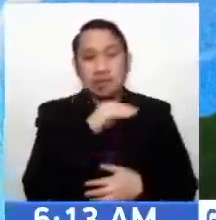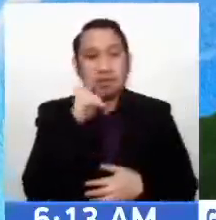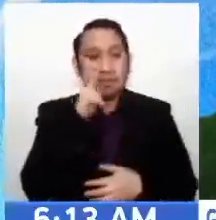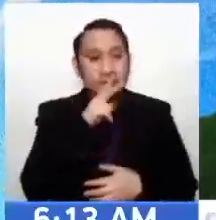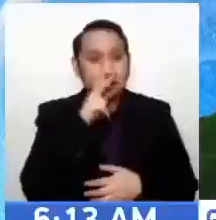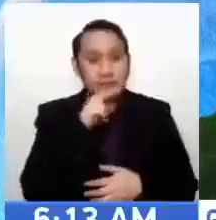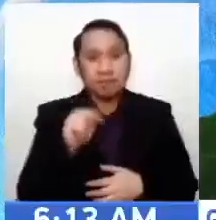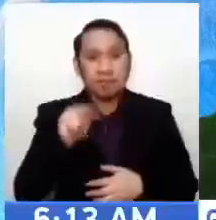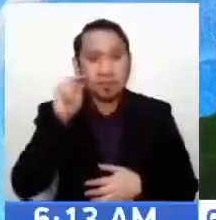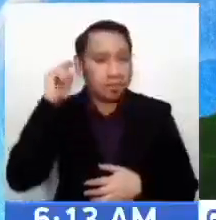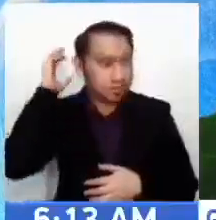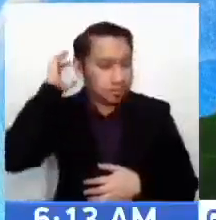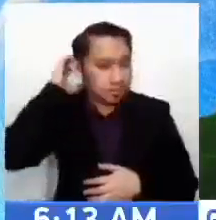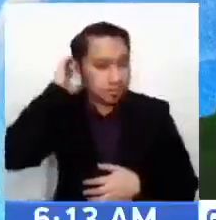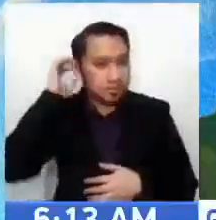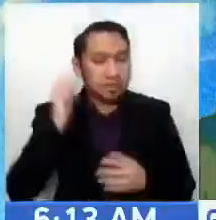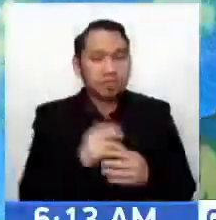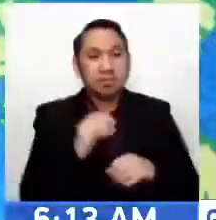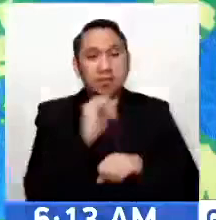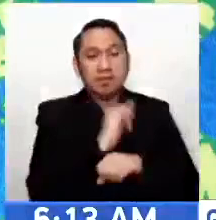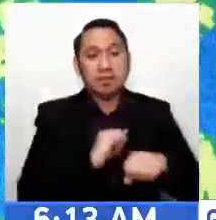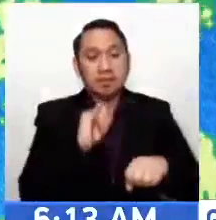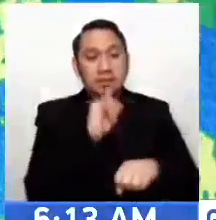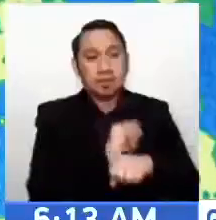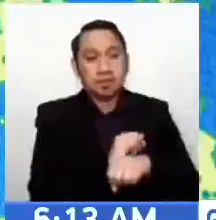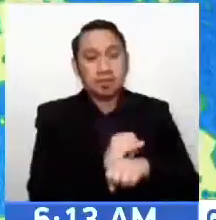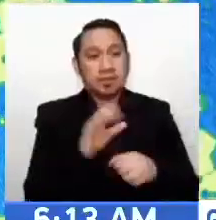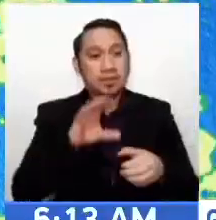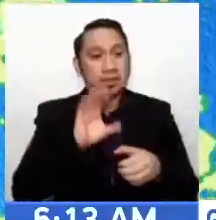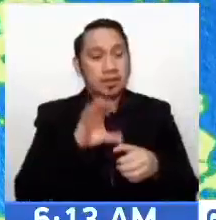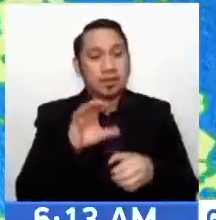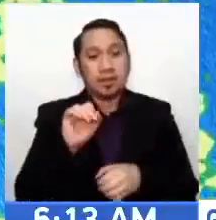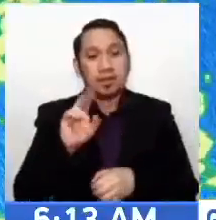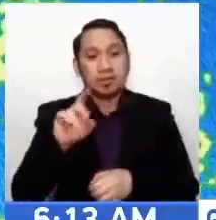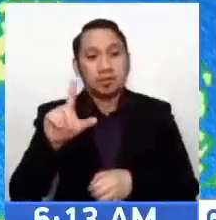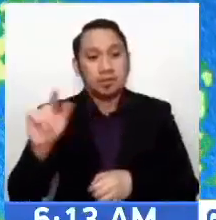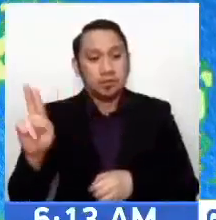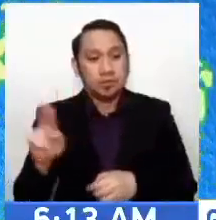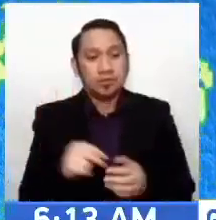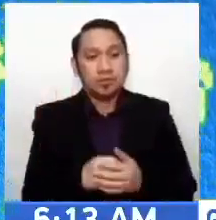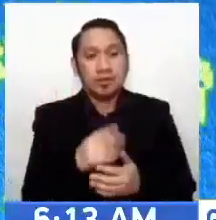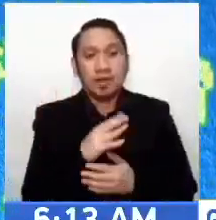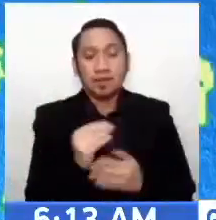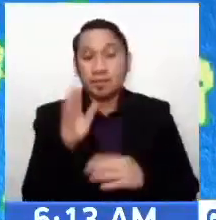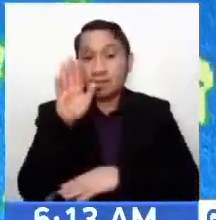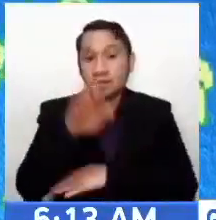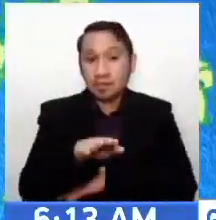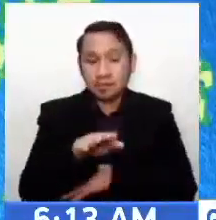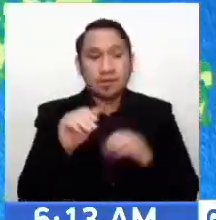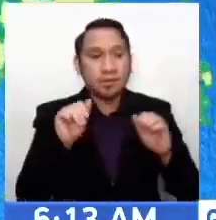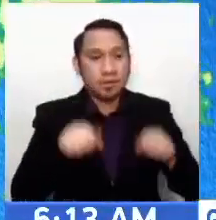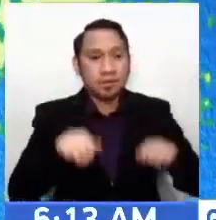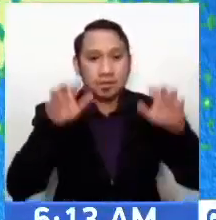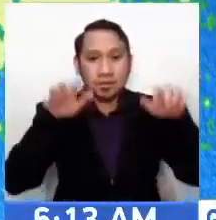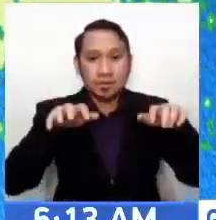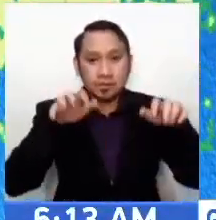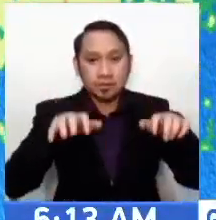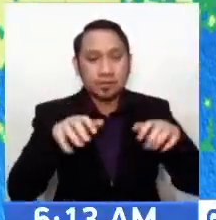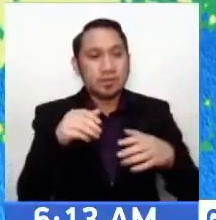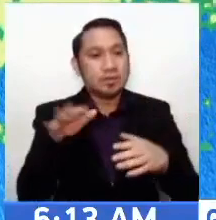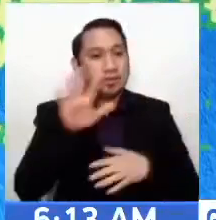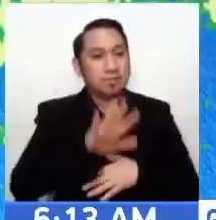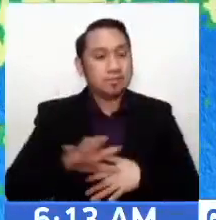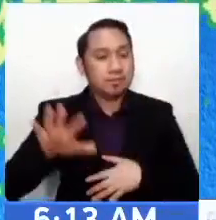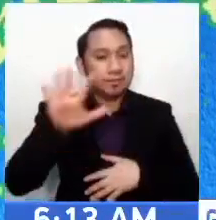Mindanao, mga isla ng Sulu, Caraga at Davao Region. Pagsapit ng hapon, uulanin na rin ang ibang bahagi ng bansa base sa